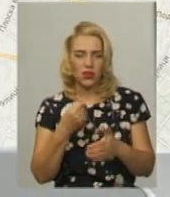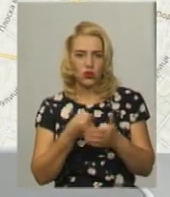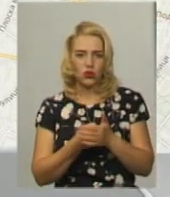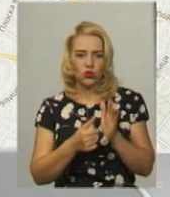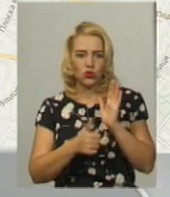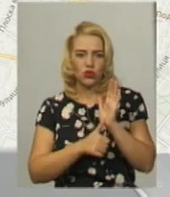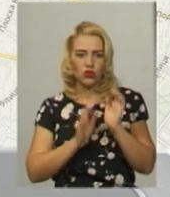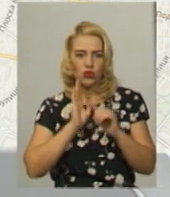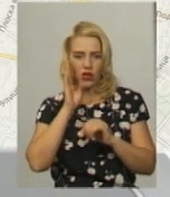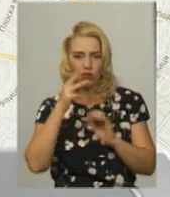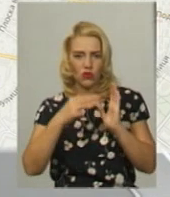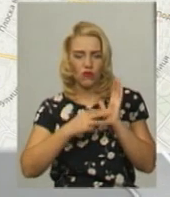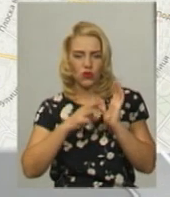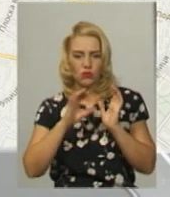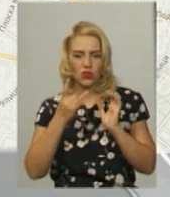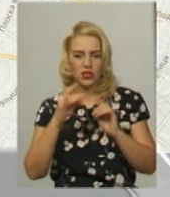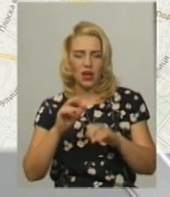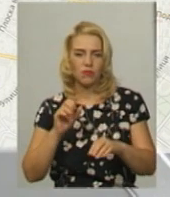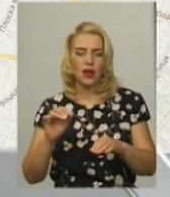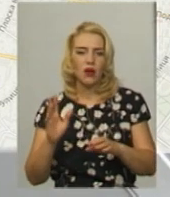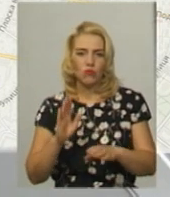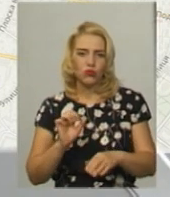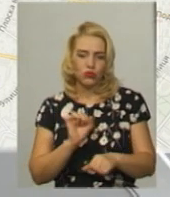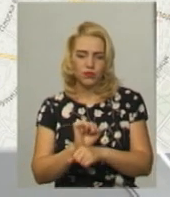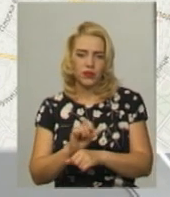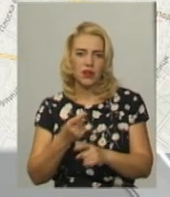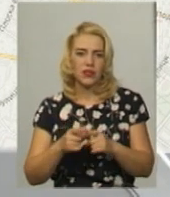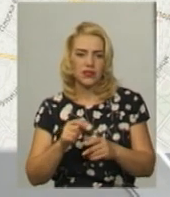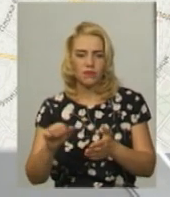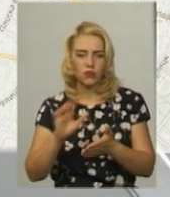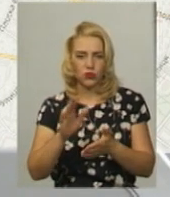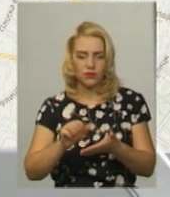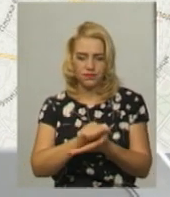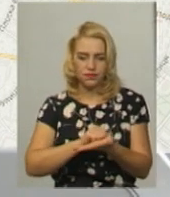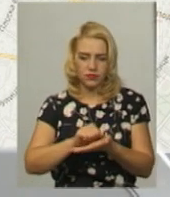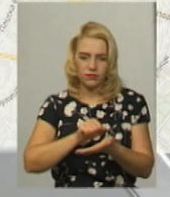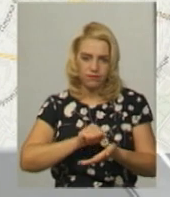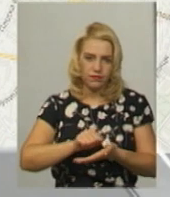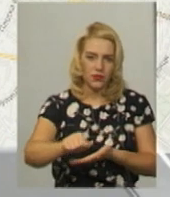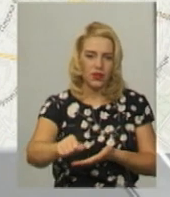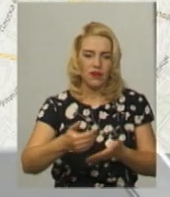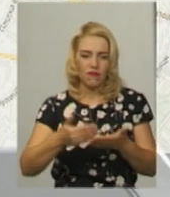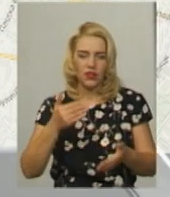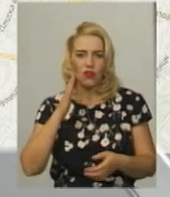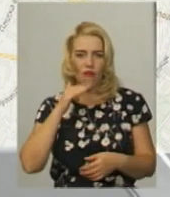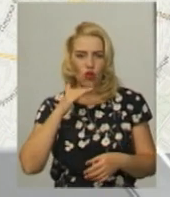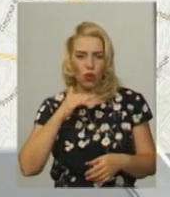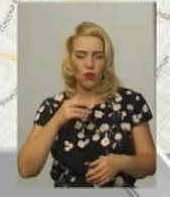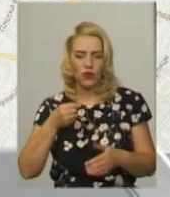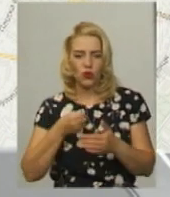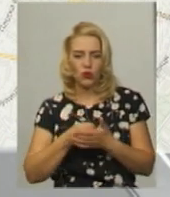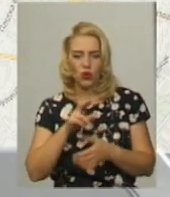ранки 8 серпня. Рух обмежать у зв'язку із залаштуванням асфальтобетонного покриття від вулиці Водопровідної до вулиці